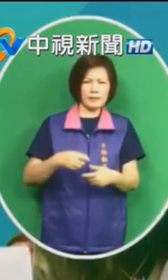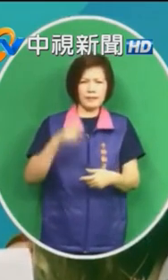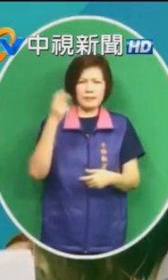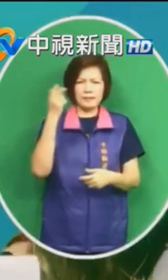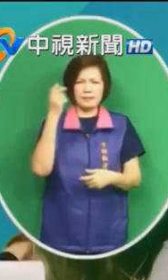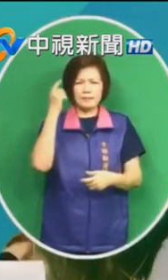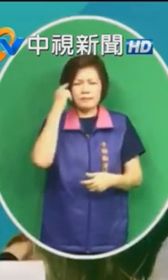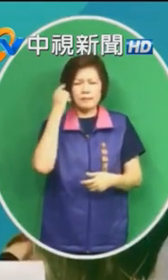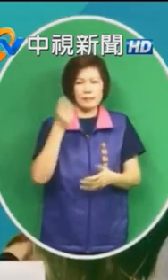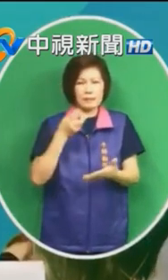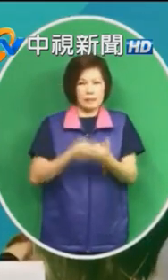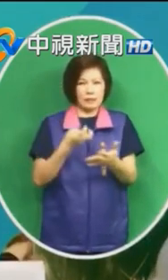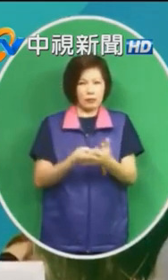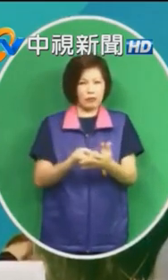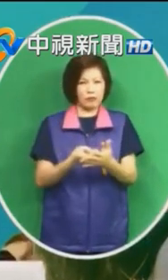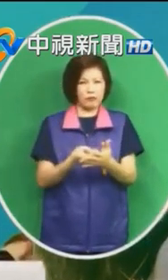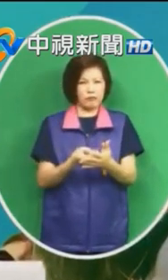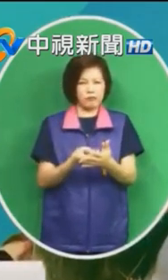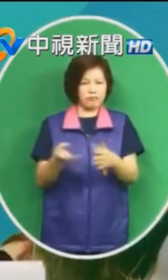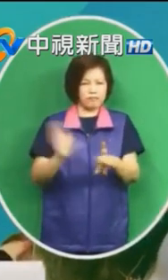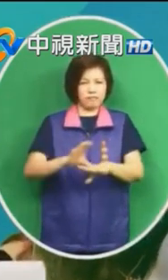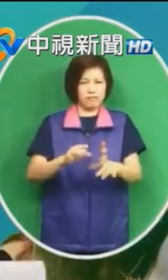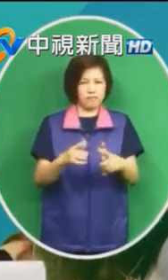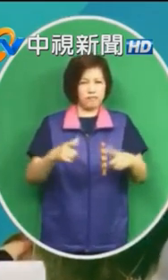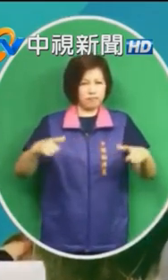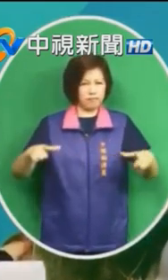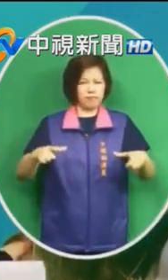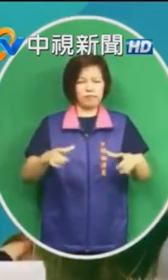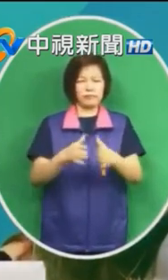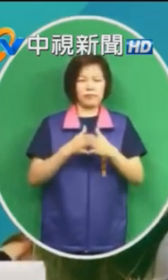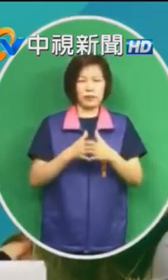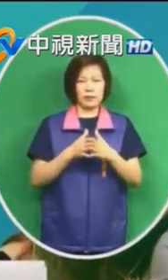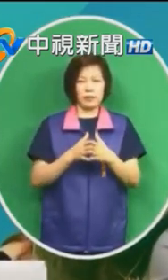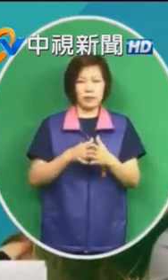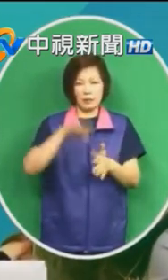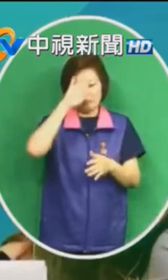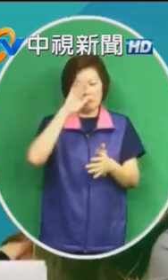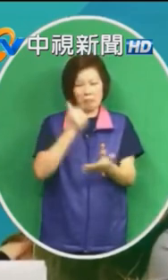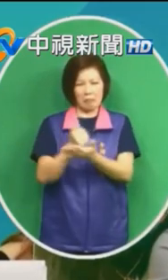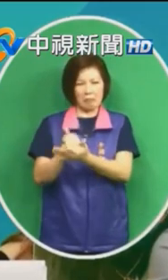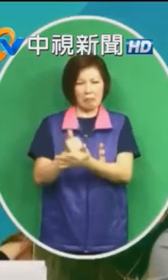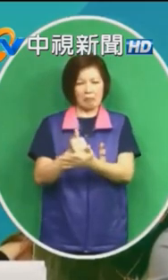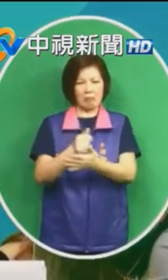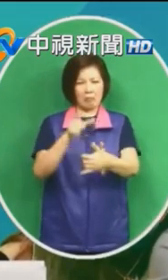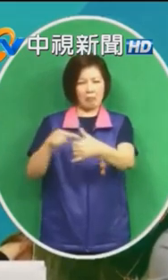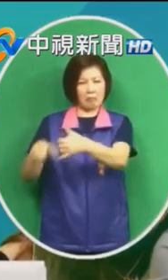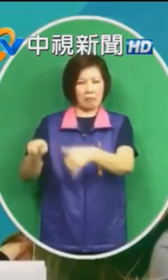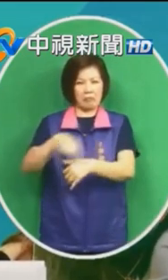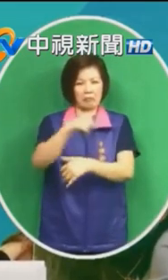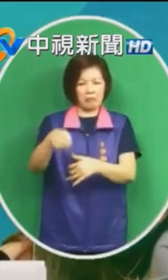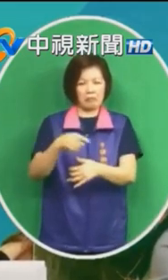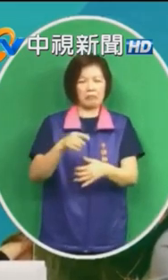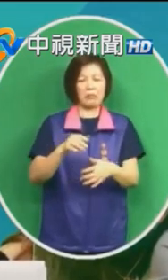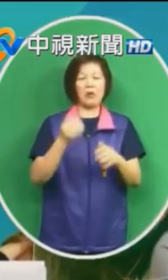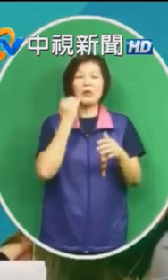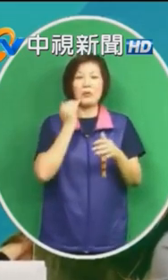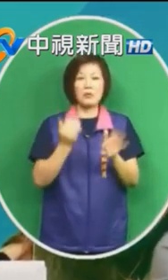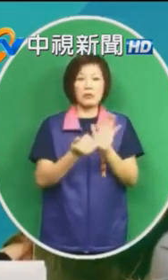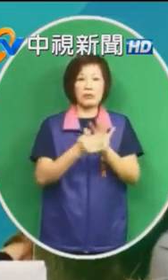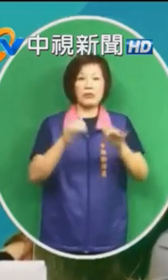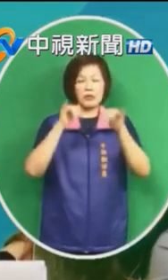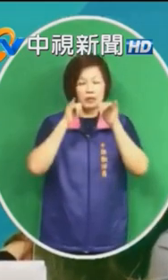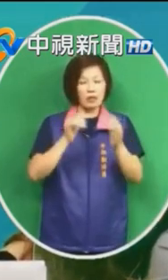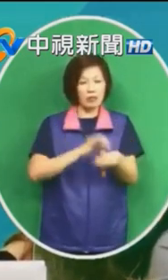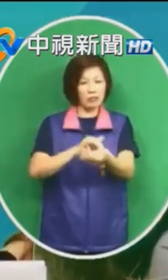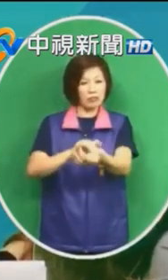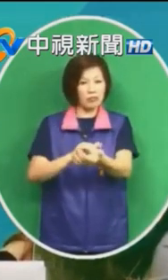的方式，因为有多位确诊者到芳疗医院来做就医或门诊，或是确诊